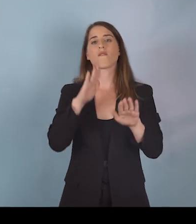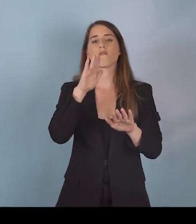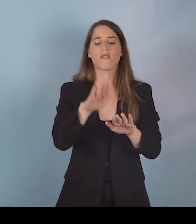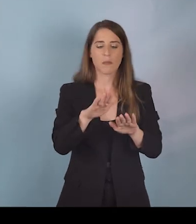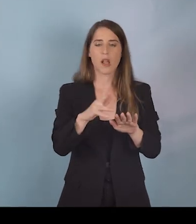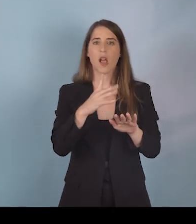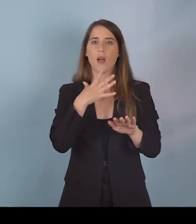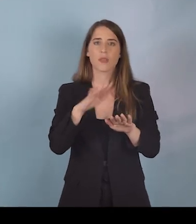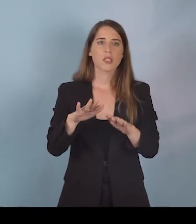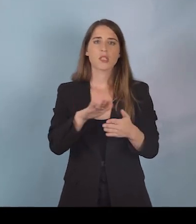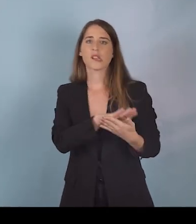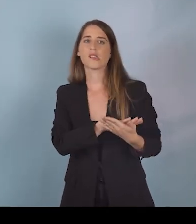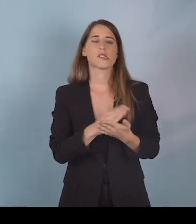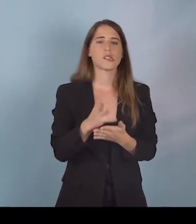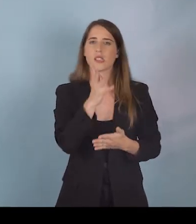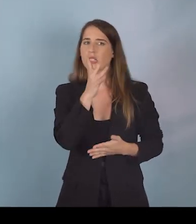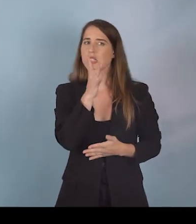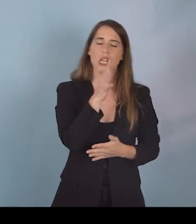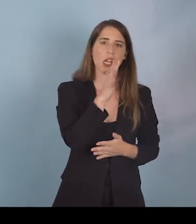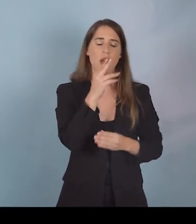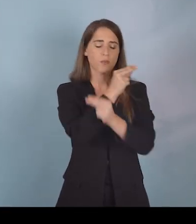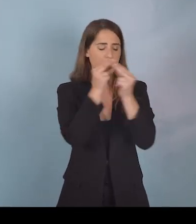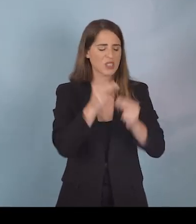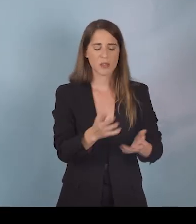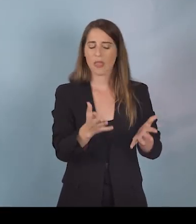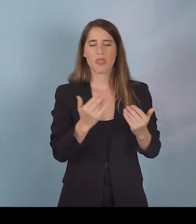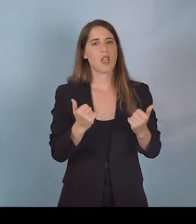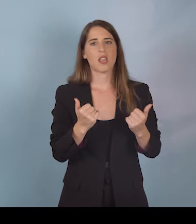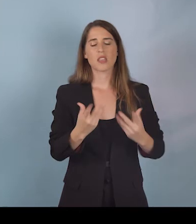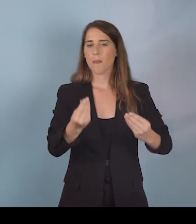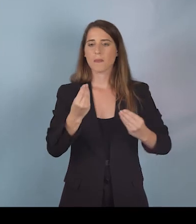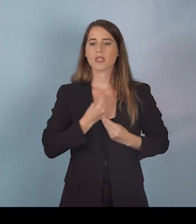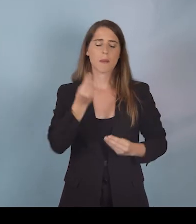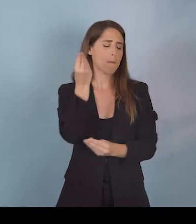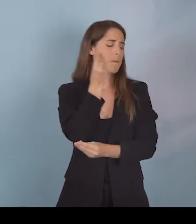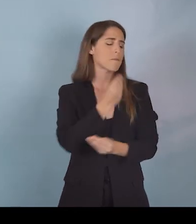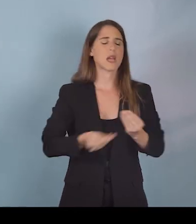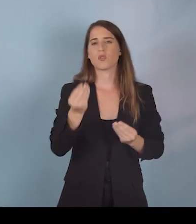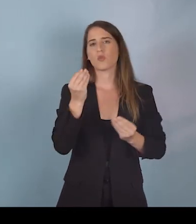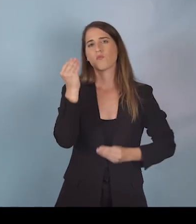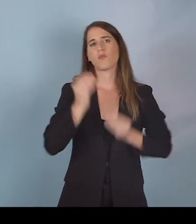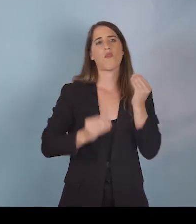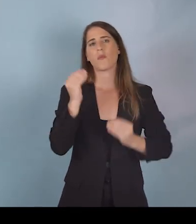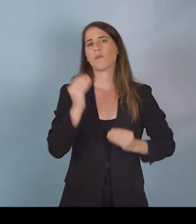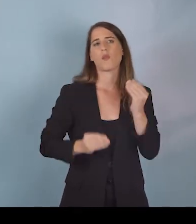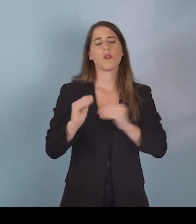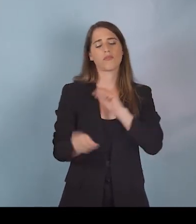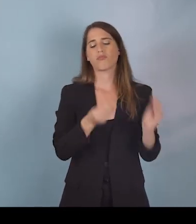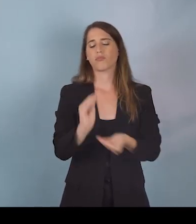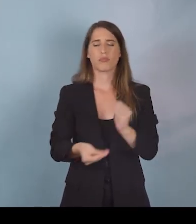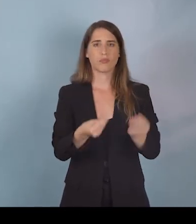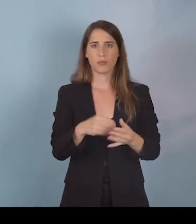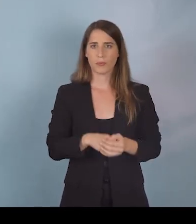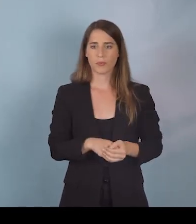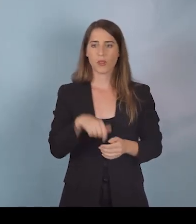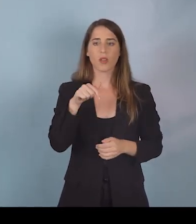υγείας. Έγινε δηλαδή το πρώτο βήμα το 2017. Είναι όμως όχι μόνο ημιτελές, αλλά τελέσφορο